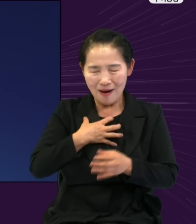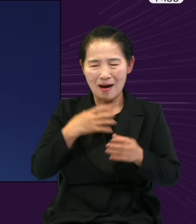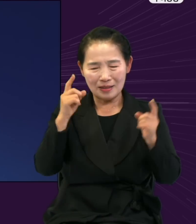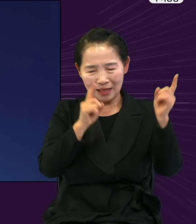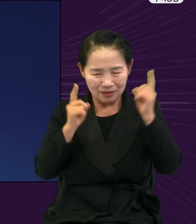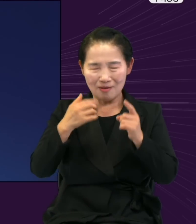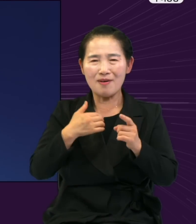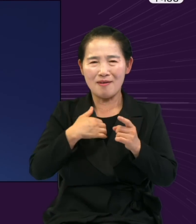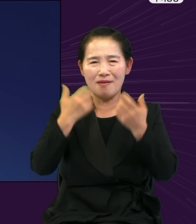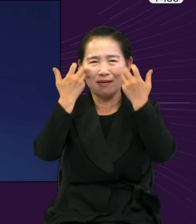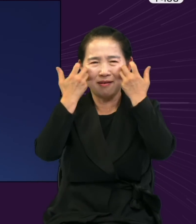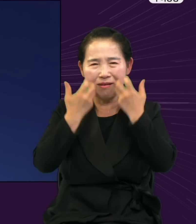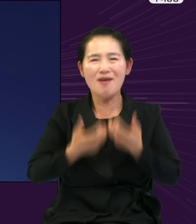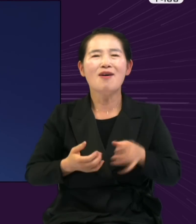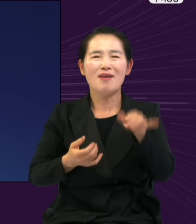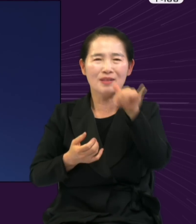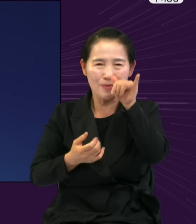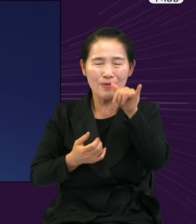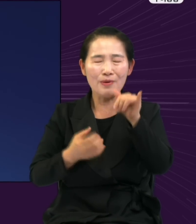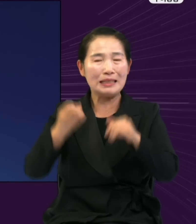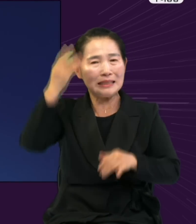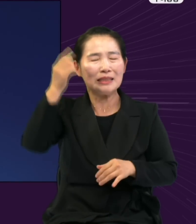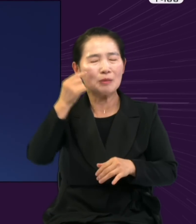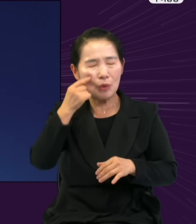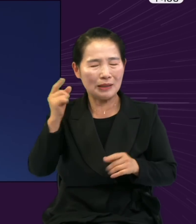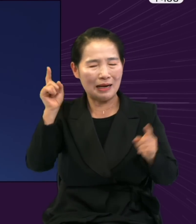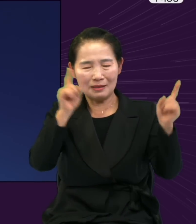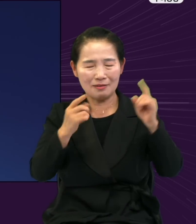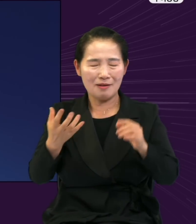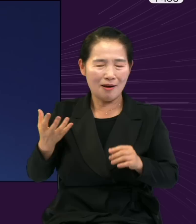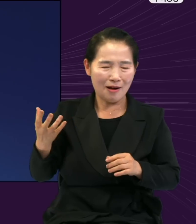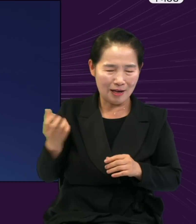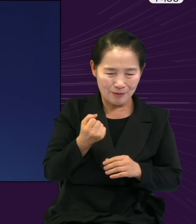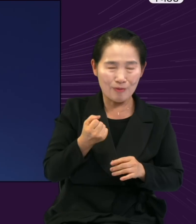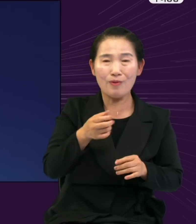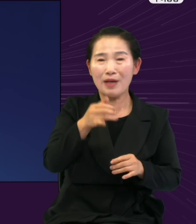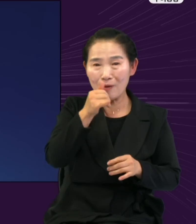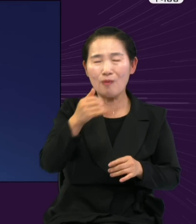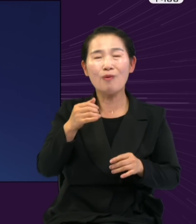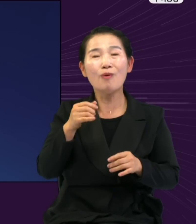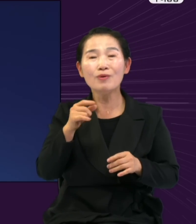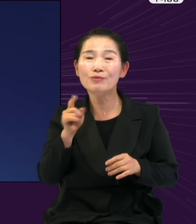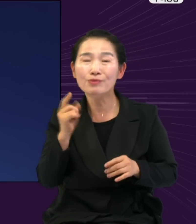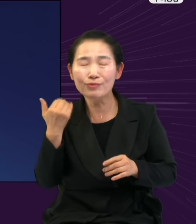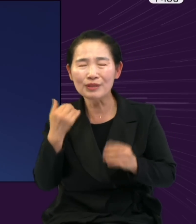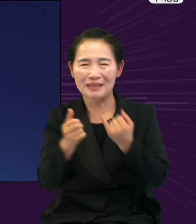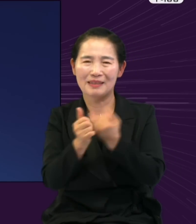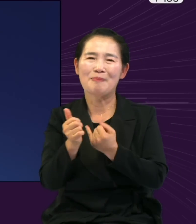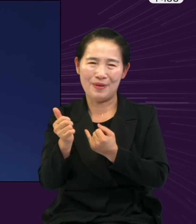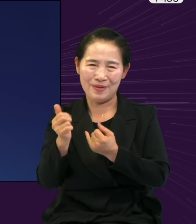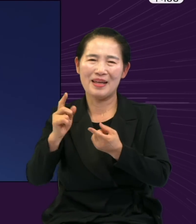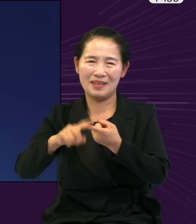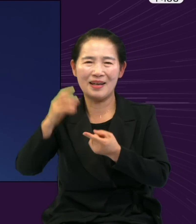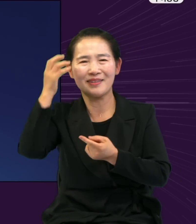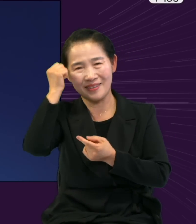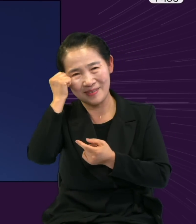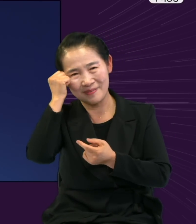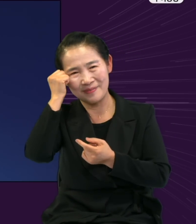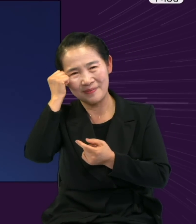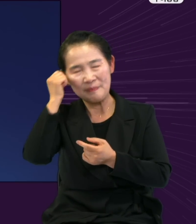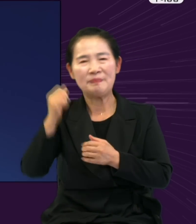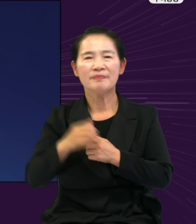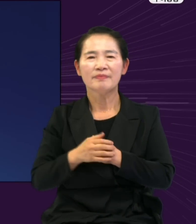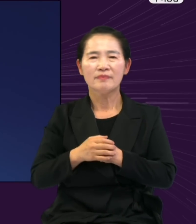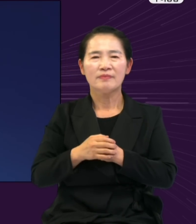흔적을 저는 갖고 있습니다. 그것은 제 남편이지요. 그는 그리스도처럼